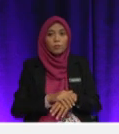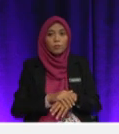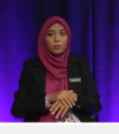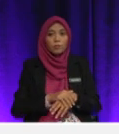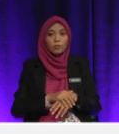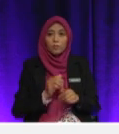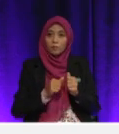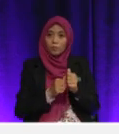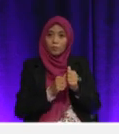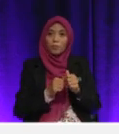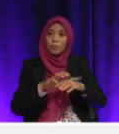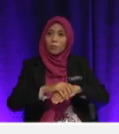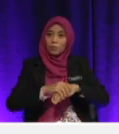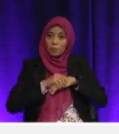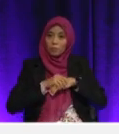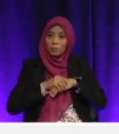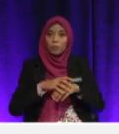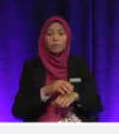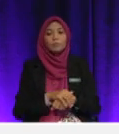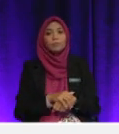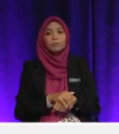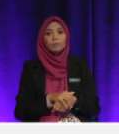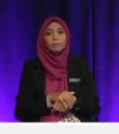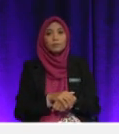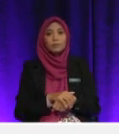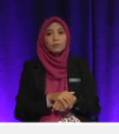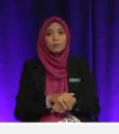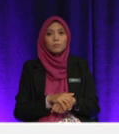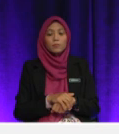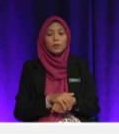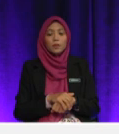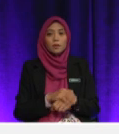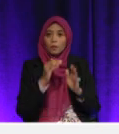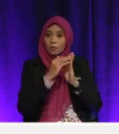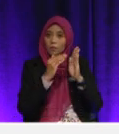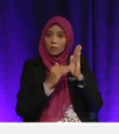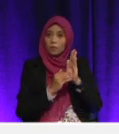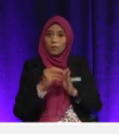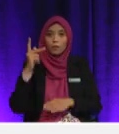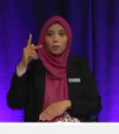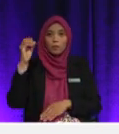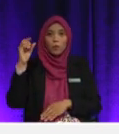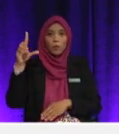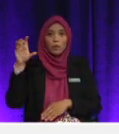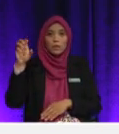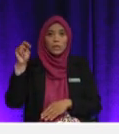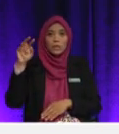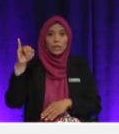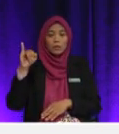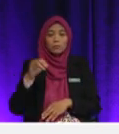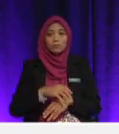Inggris pelajaran koloni 1956 yang telah diperkenalkan untuk